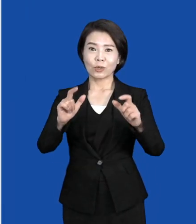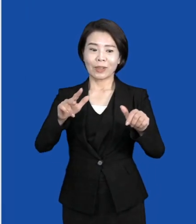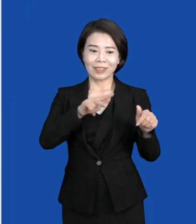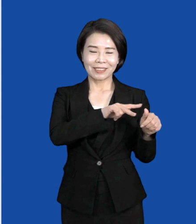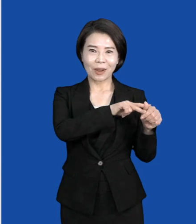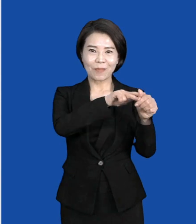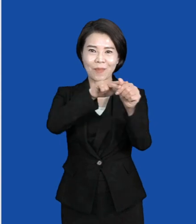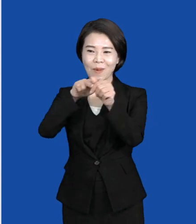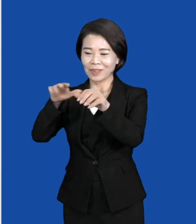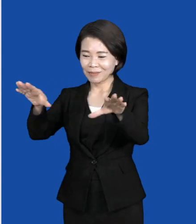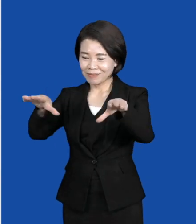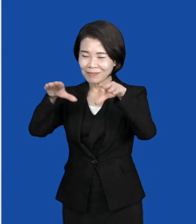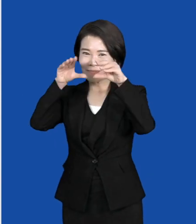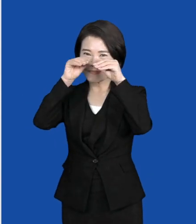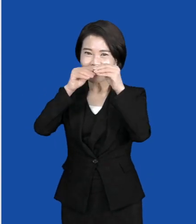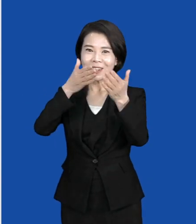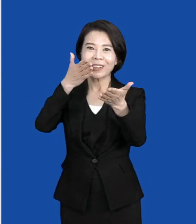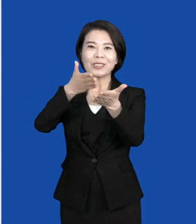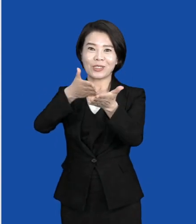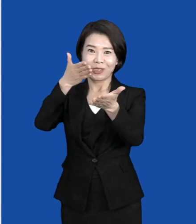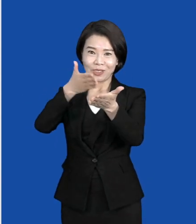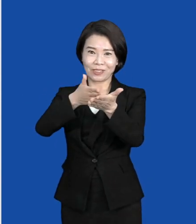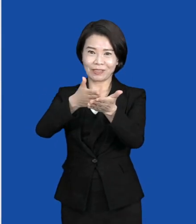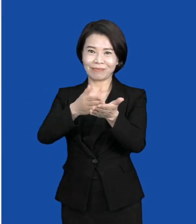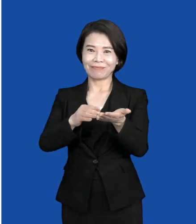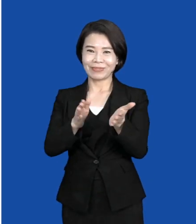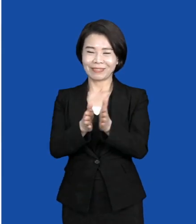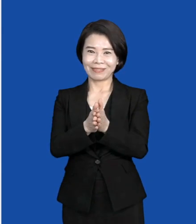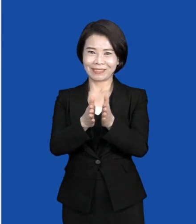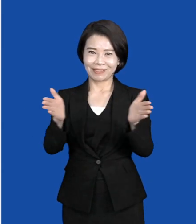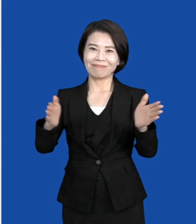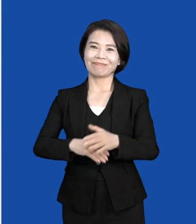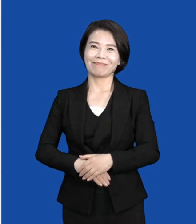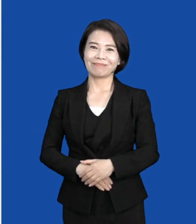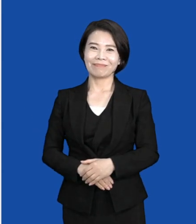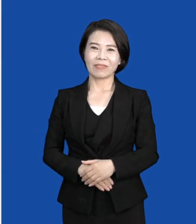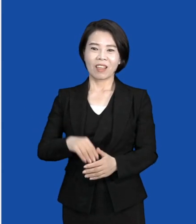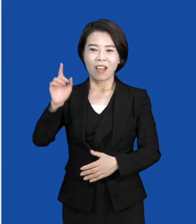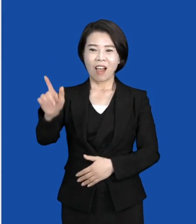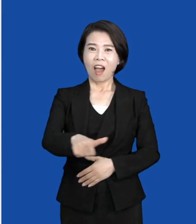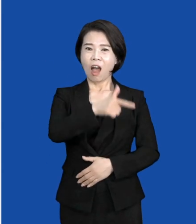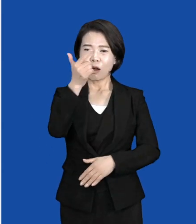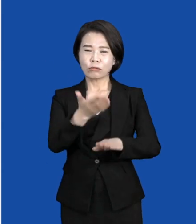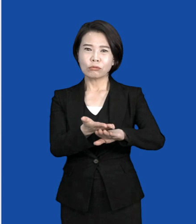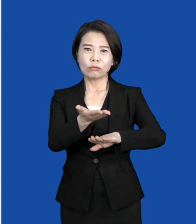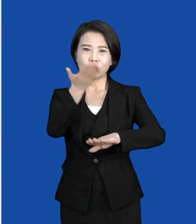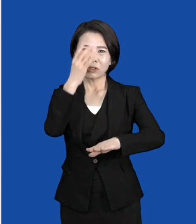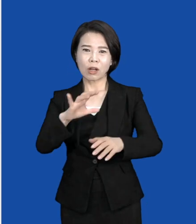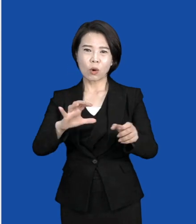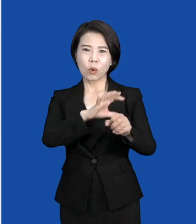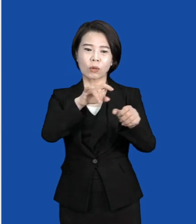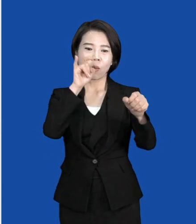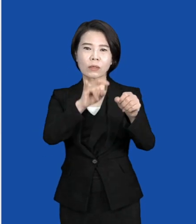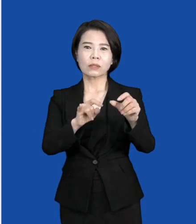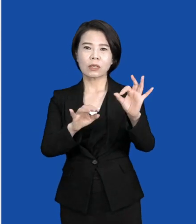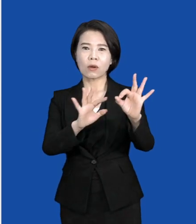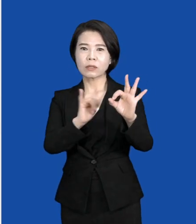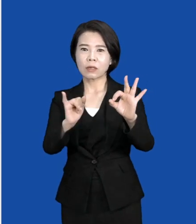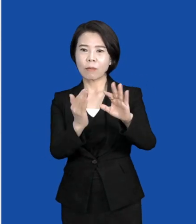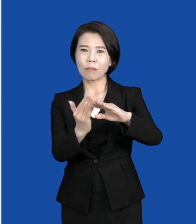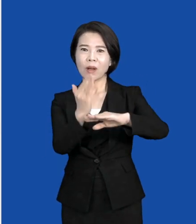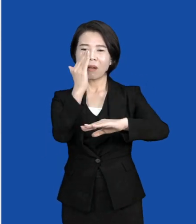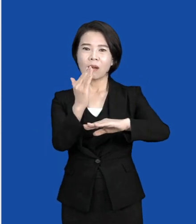제주의 모든 정보를 한눈에 문당뉴스에 임청합니다. 최근 하루 이상 코로나19 확진자가 10명